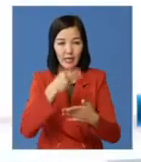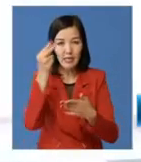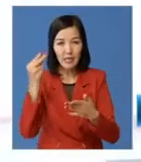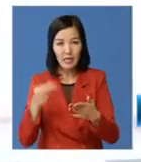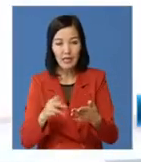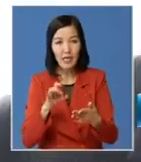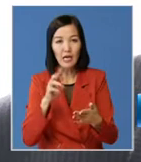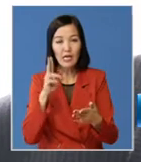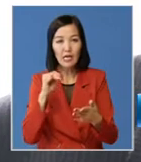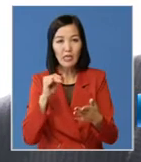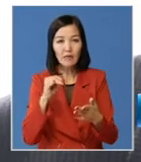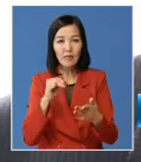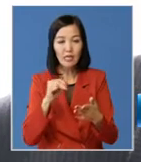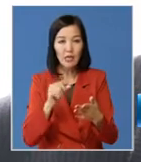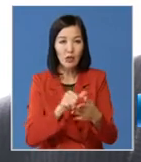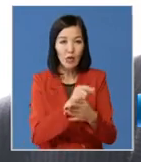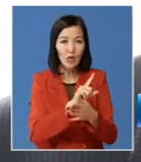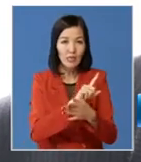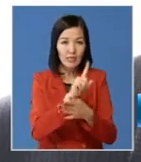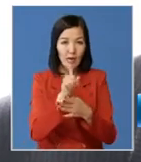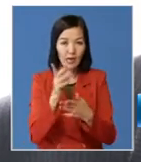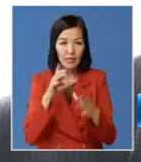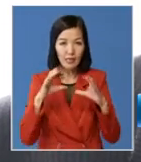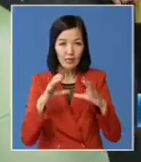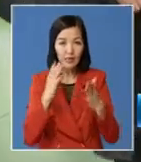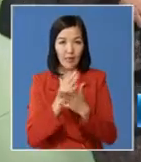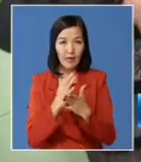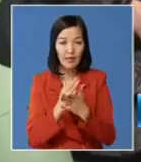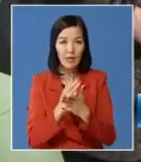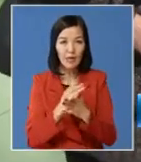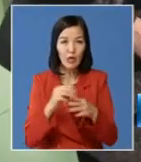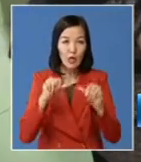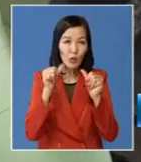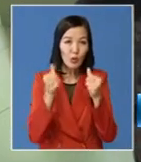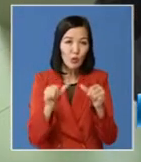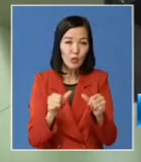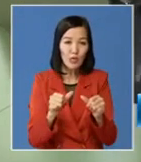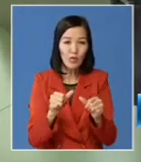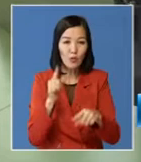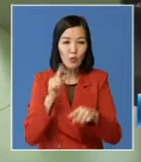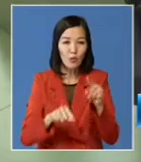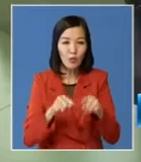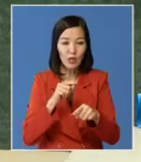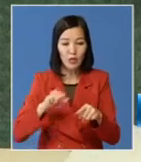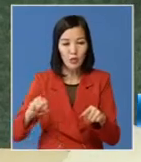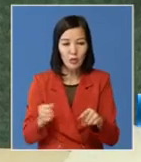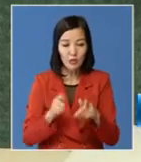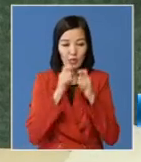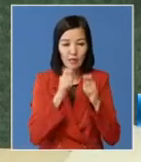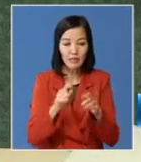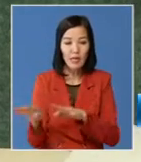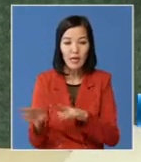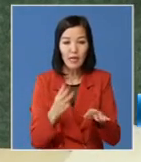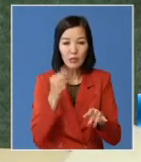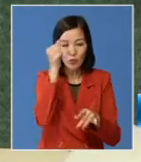Дәнеш Рақышевтің үстел сағаты да бар. Сол сияқты құнды жәдігерлерді туыстары мен ет жақындары ұлттық музейге табыс етті. Жалпы бұл акция осыдан